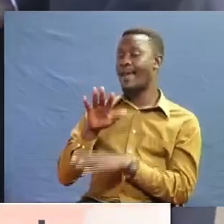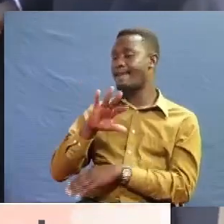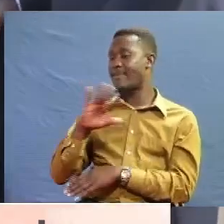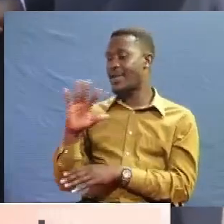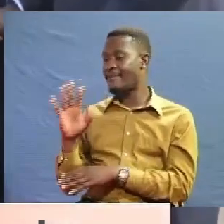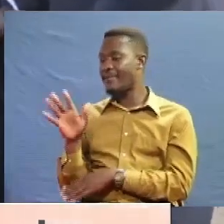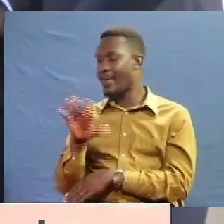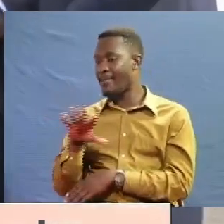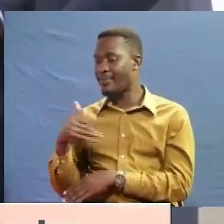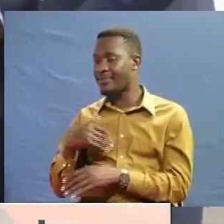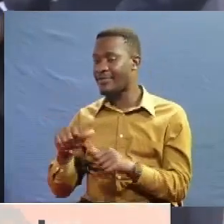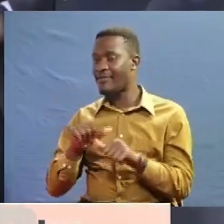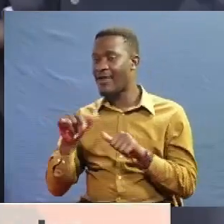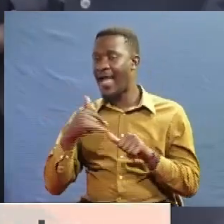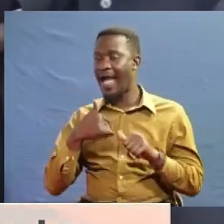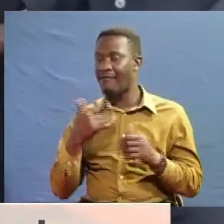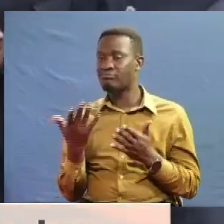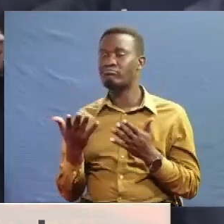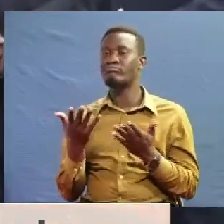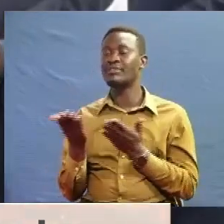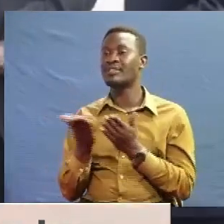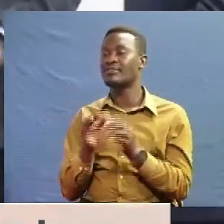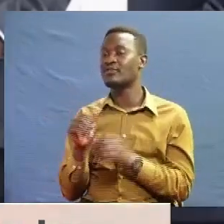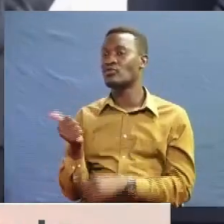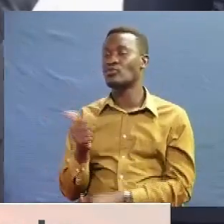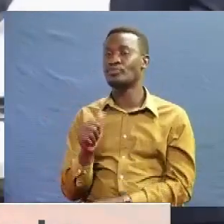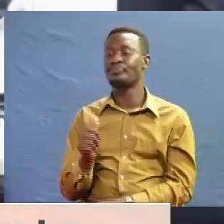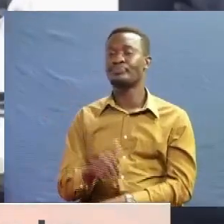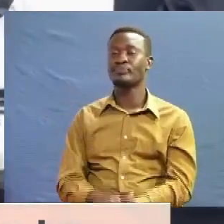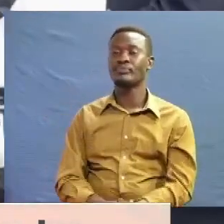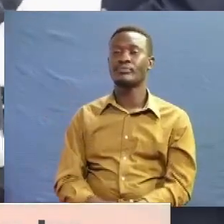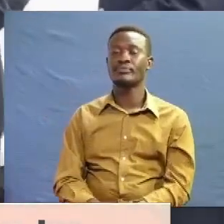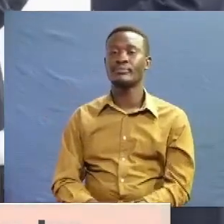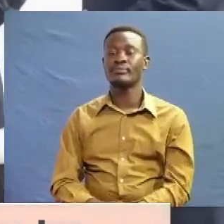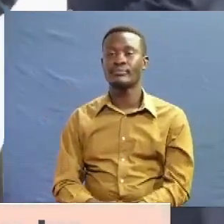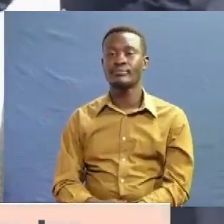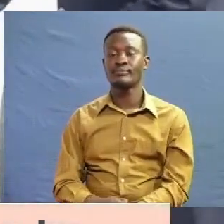mbali na yasiyo na huduma za kutosha. Patricia Alex, Runinga ya KU.